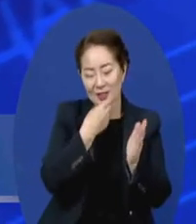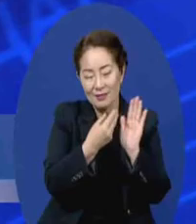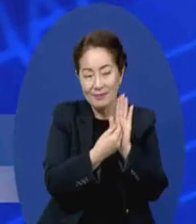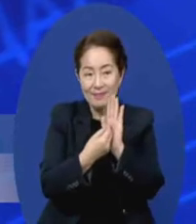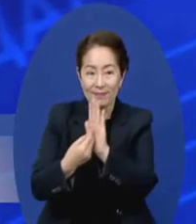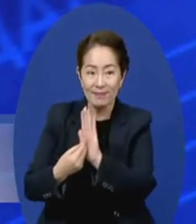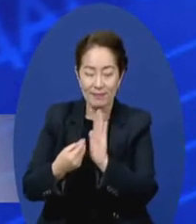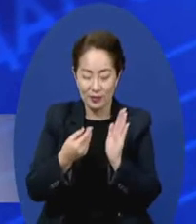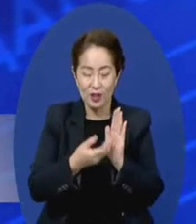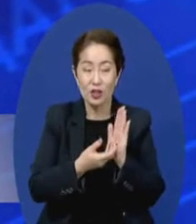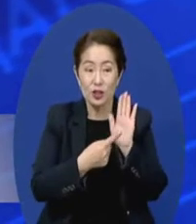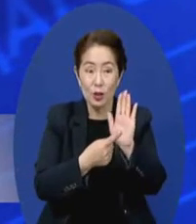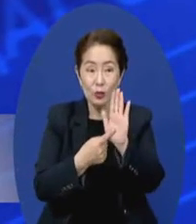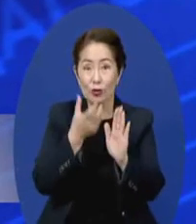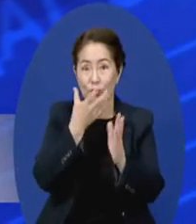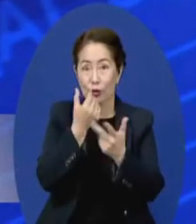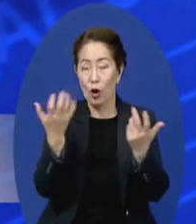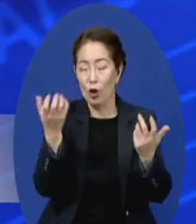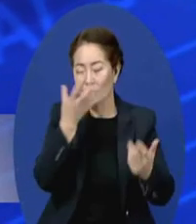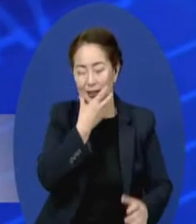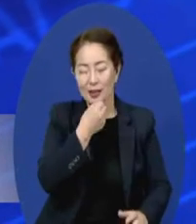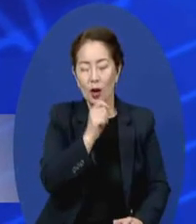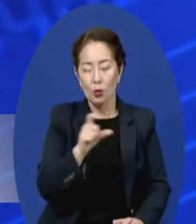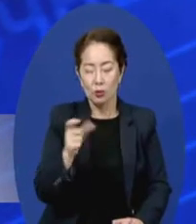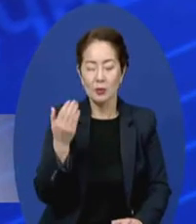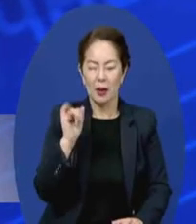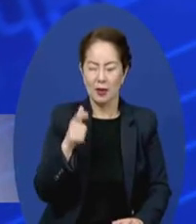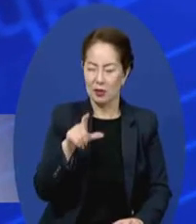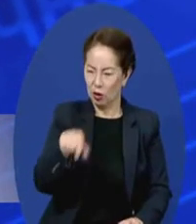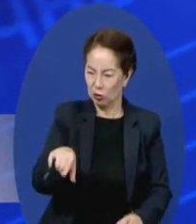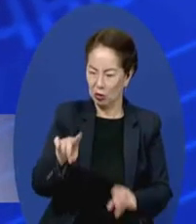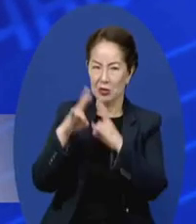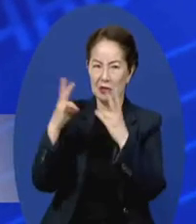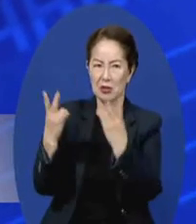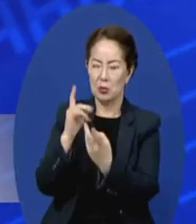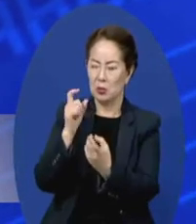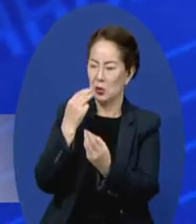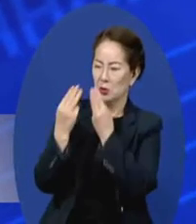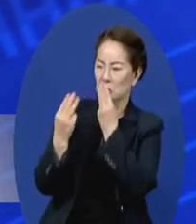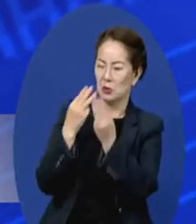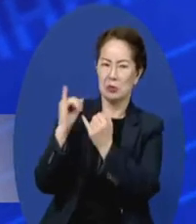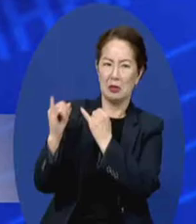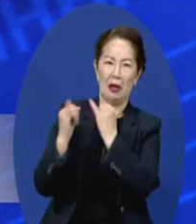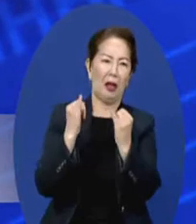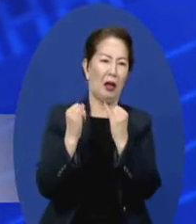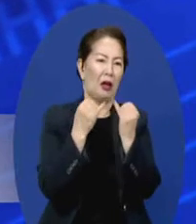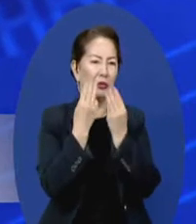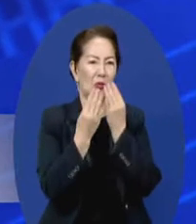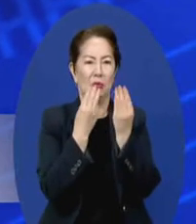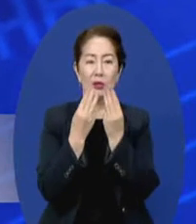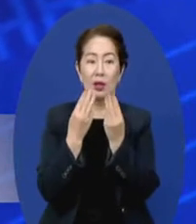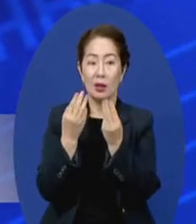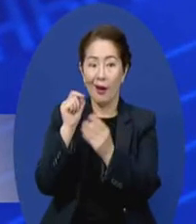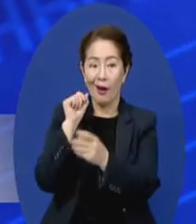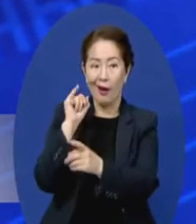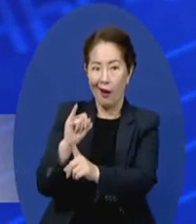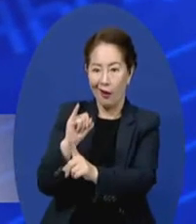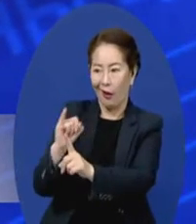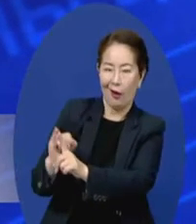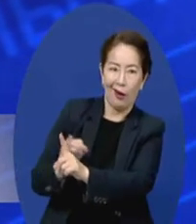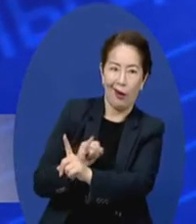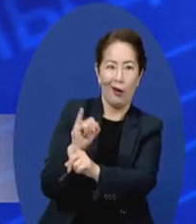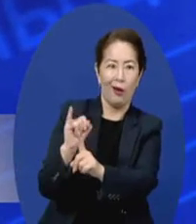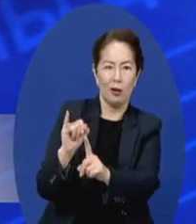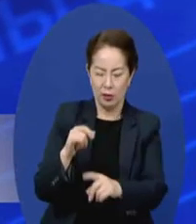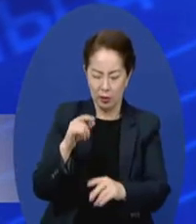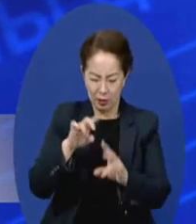сайхан хүмүүс байгаа. А өнөөдөр нийгэмд маш их одоо бие бинийгээ шүүмжилдэг болсон, одоо хараар буддаг болсон. Монголын нийгэмд бараг болж